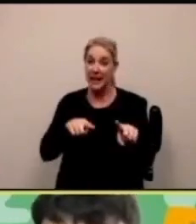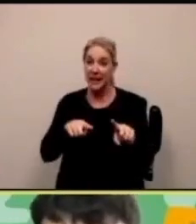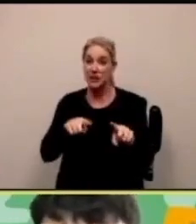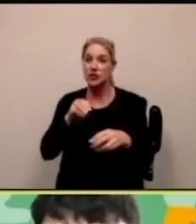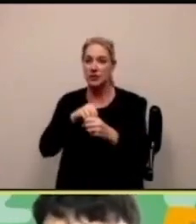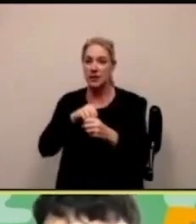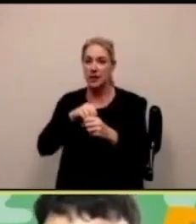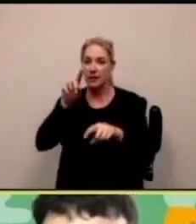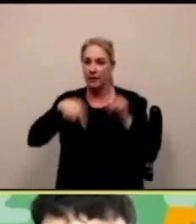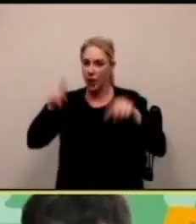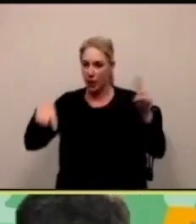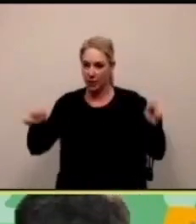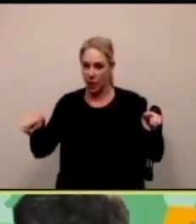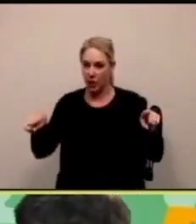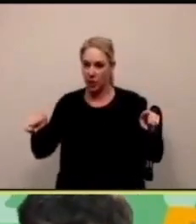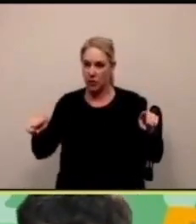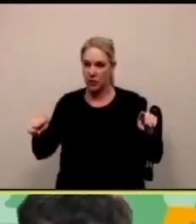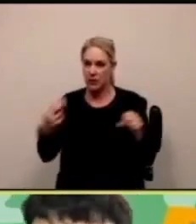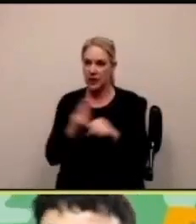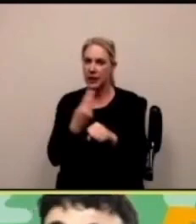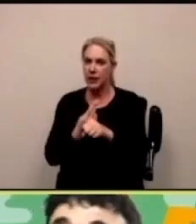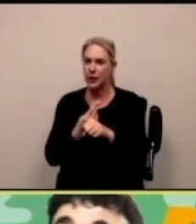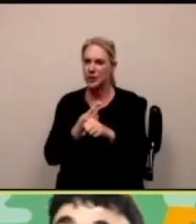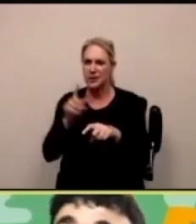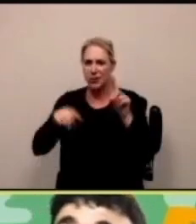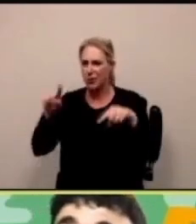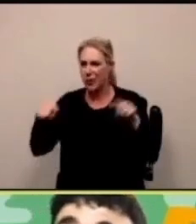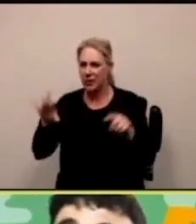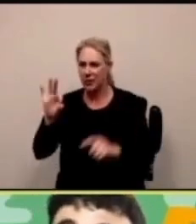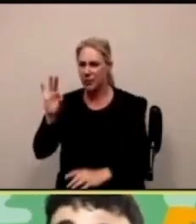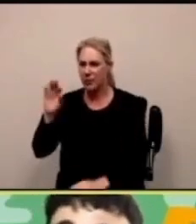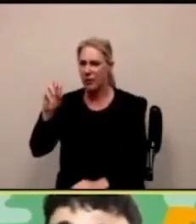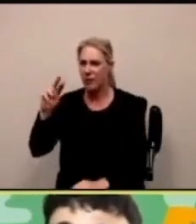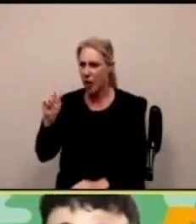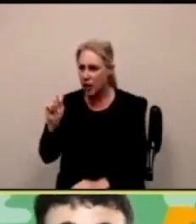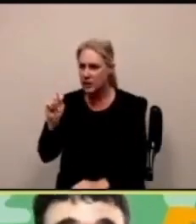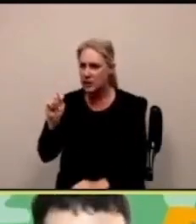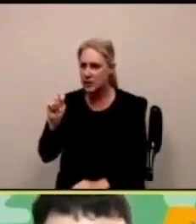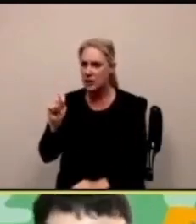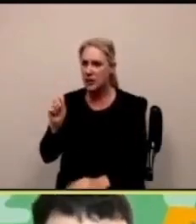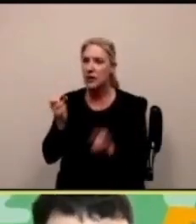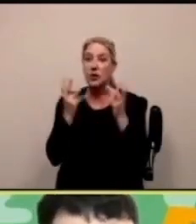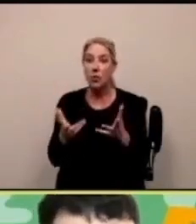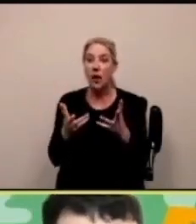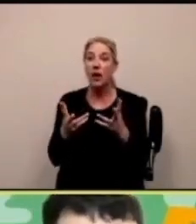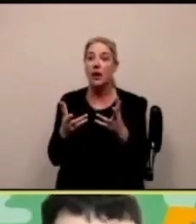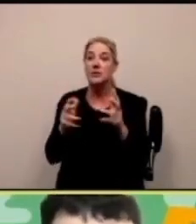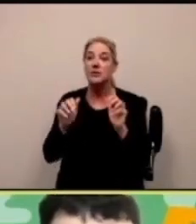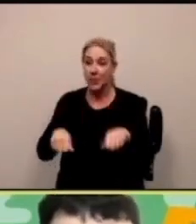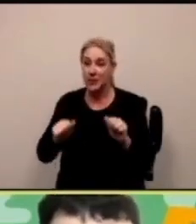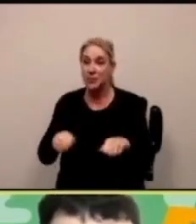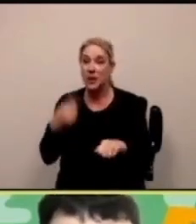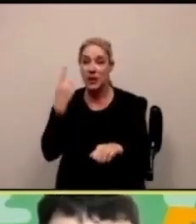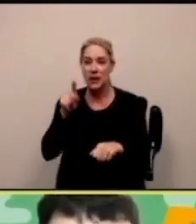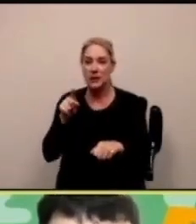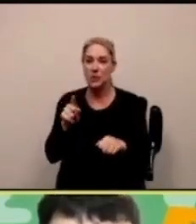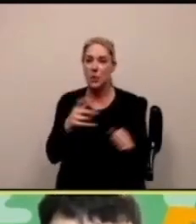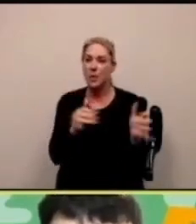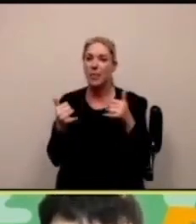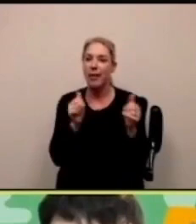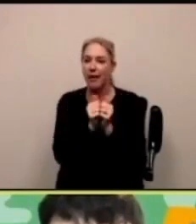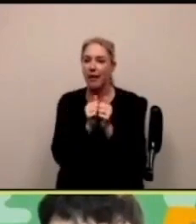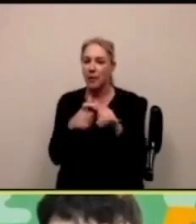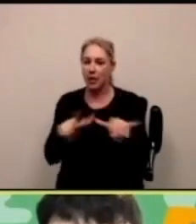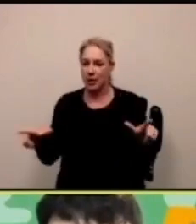を食べてしまったというふうなと文書ですがこういういろんなこういう可変要素